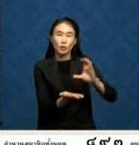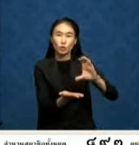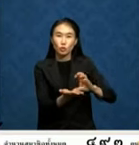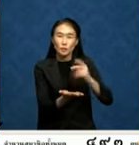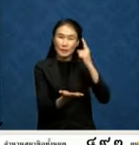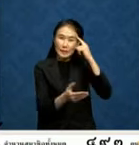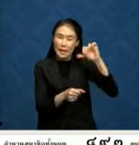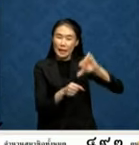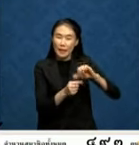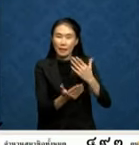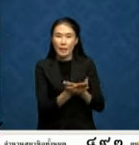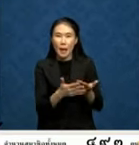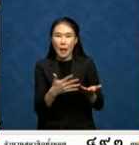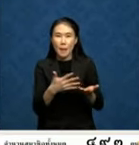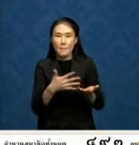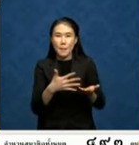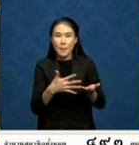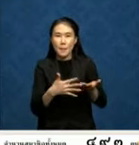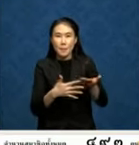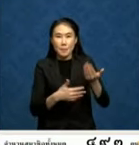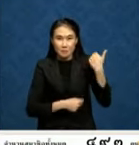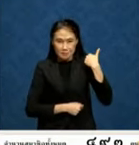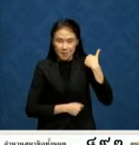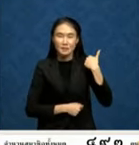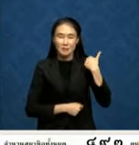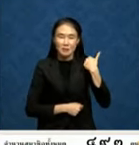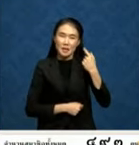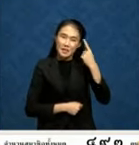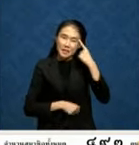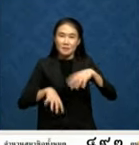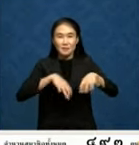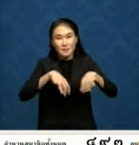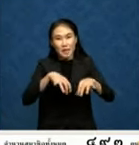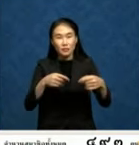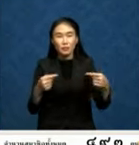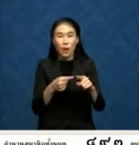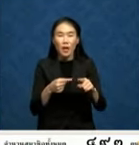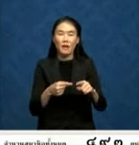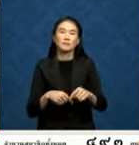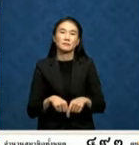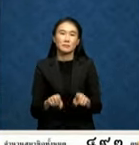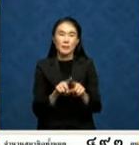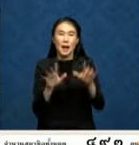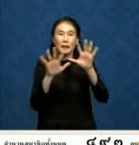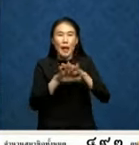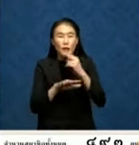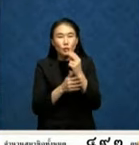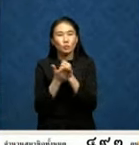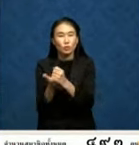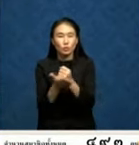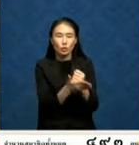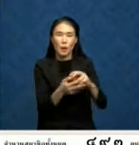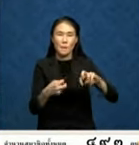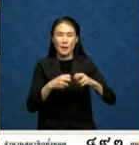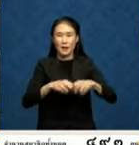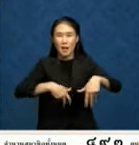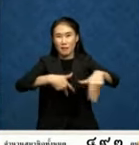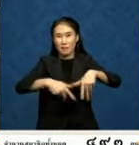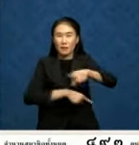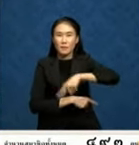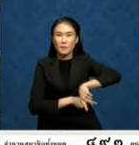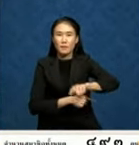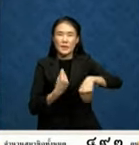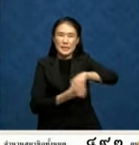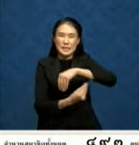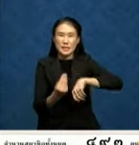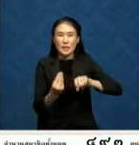ที่เพิ่มขึ้นเท่าที่จำเป็นโดยบริหารจัดการบนพื้นฐานของการบรรเทาผลกระทบของค่าครองชีพประ